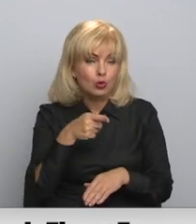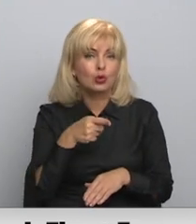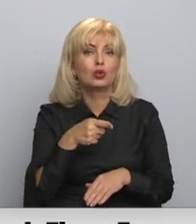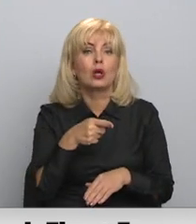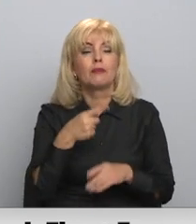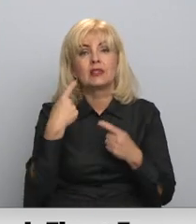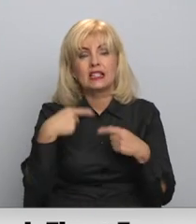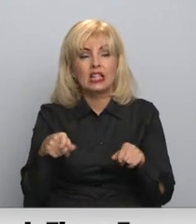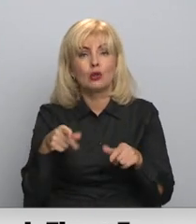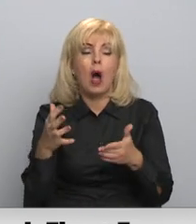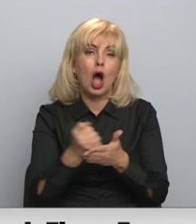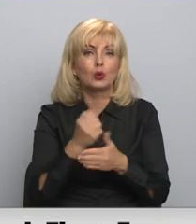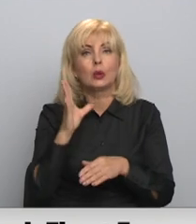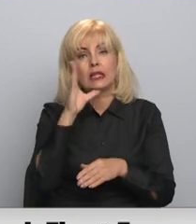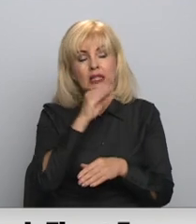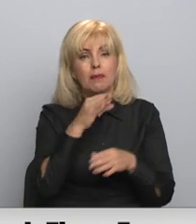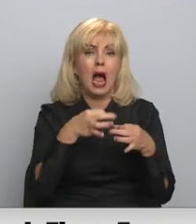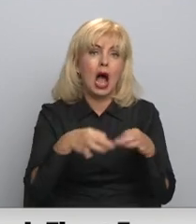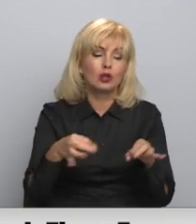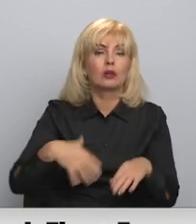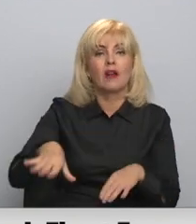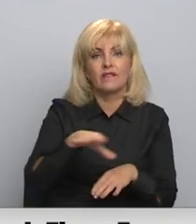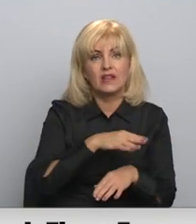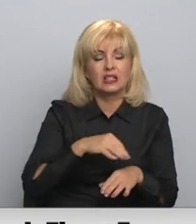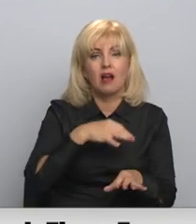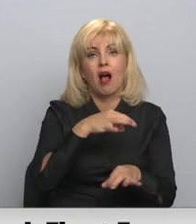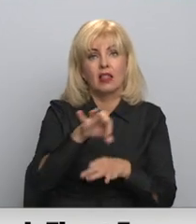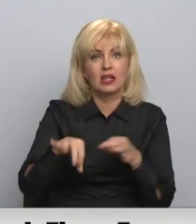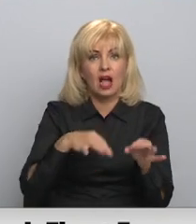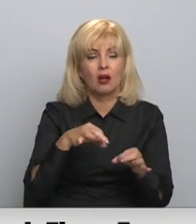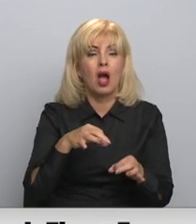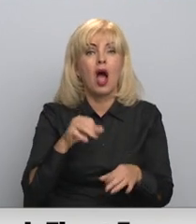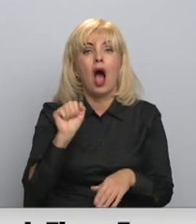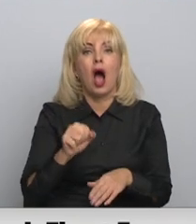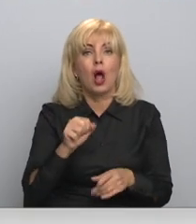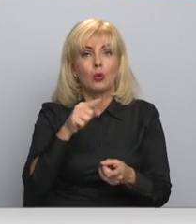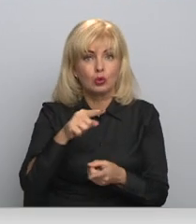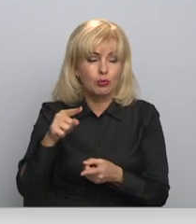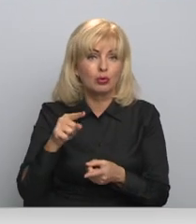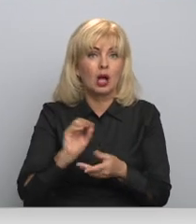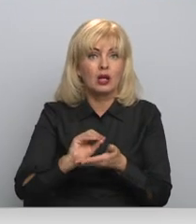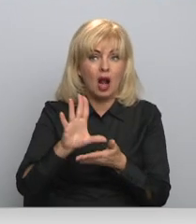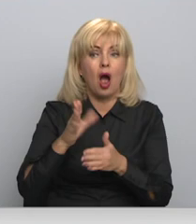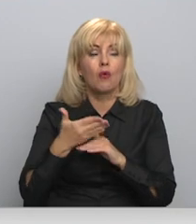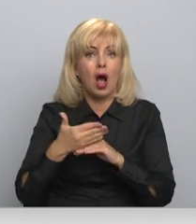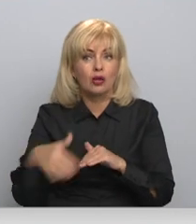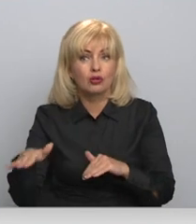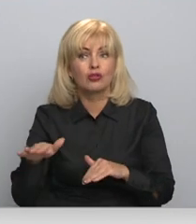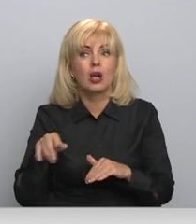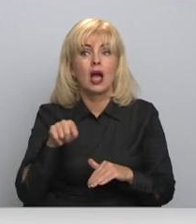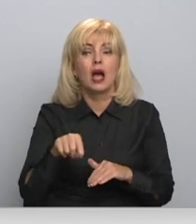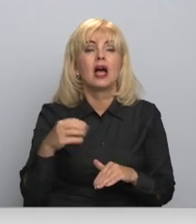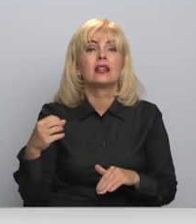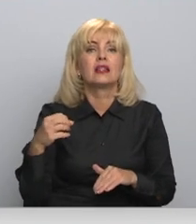atrodot citas iespējas, kā atbrīvoties no visa liekā. Alus puļus arī krāju atsevišķi, tērbets alus, kas